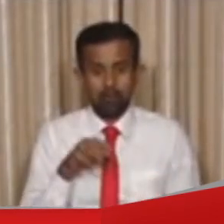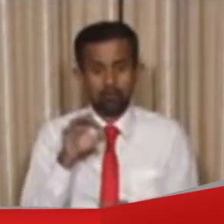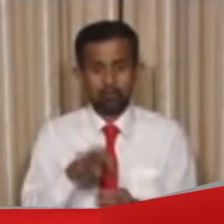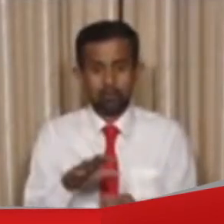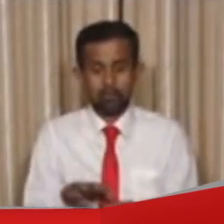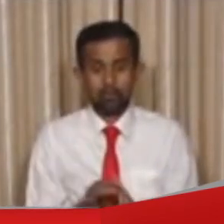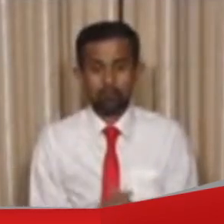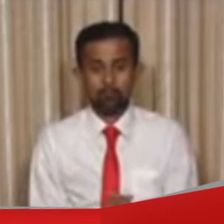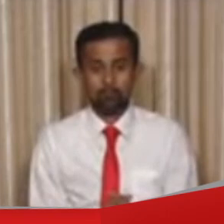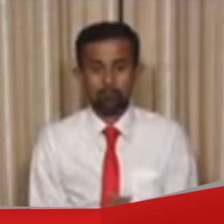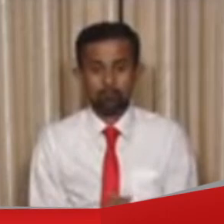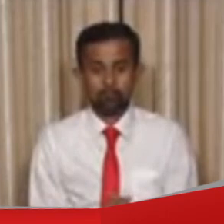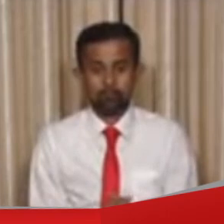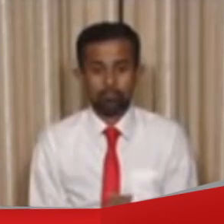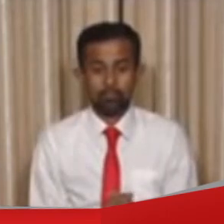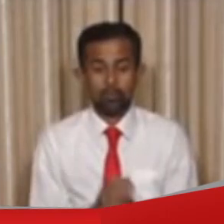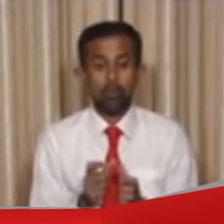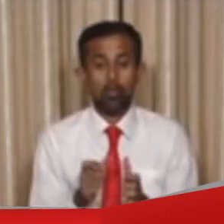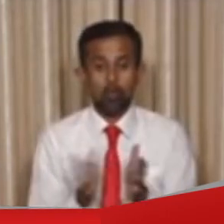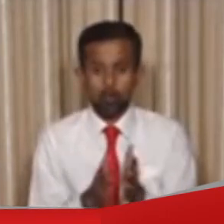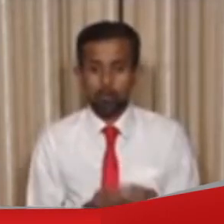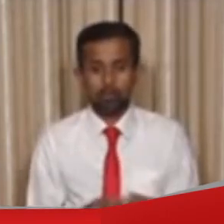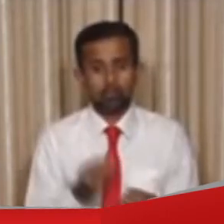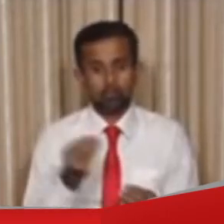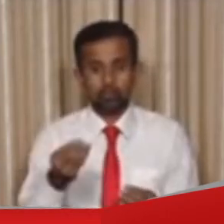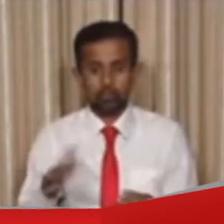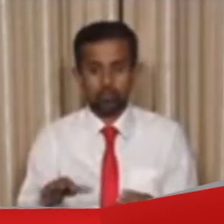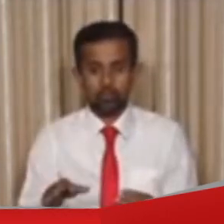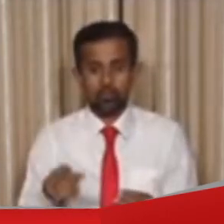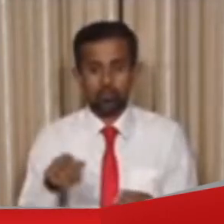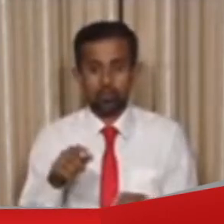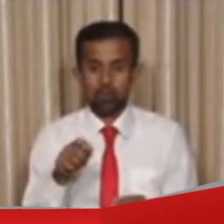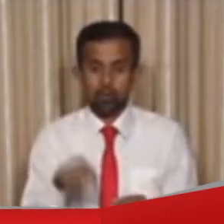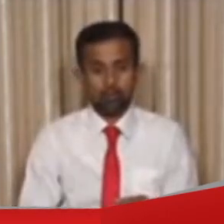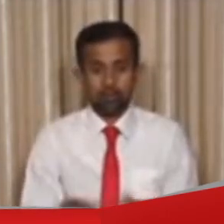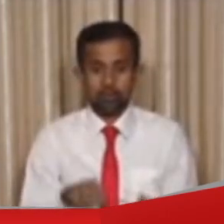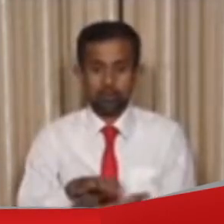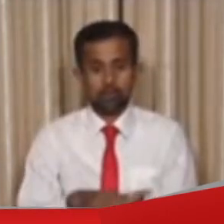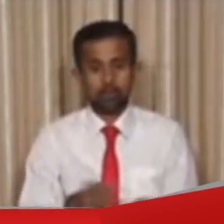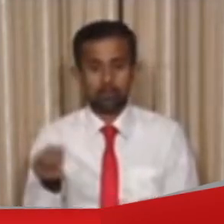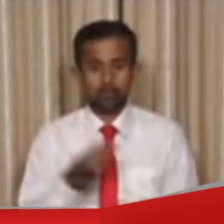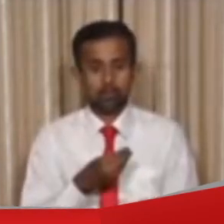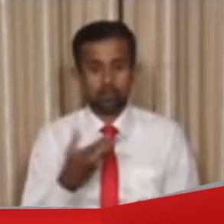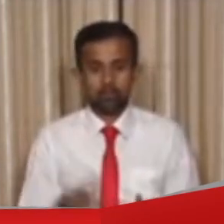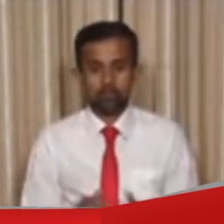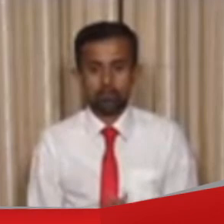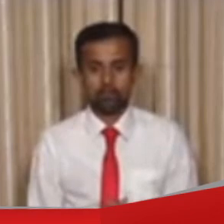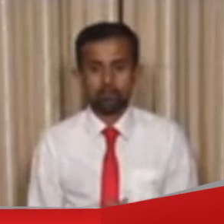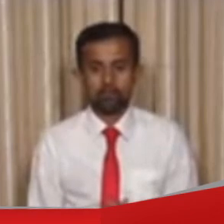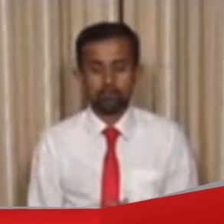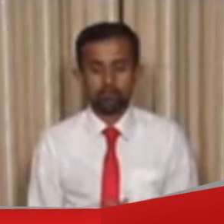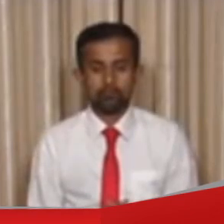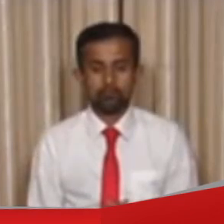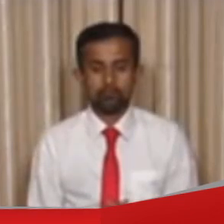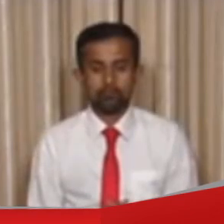නියමිත වරප්‍රසාද කමිටුවට ඒක යොමු කළා. එතුමා අද තීන්දුවක් දීලා තියෙනවා.